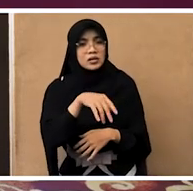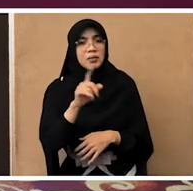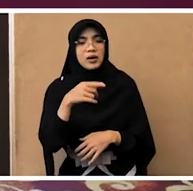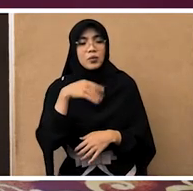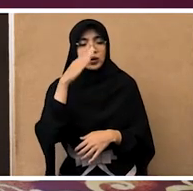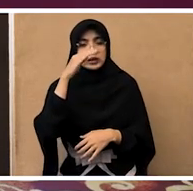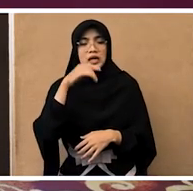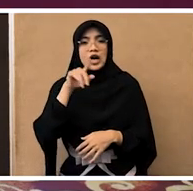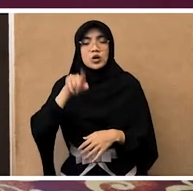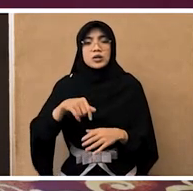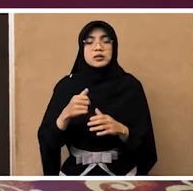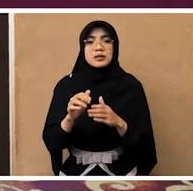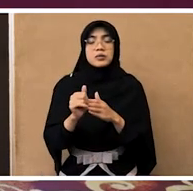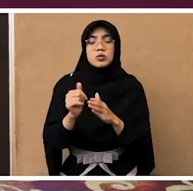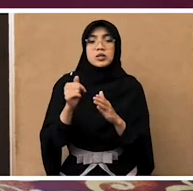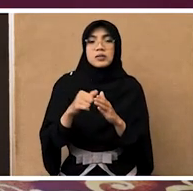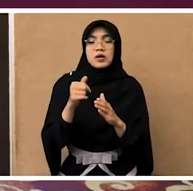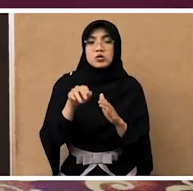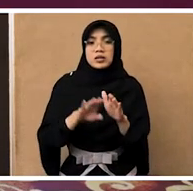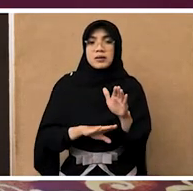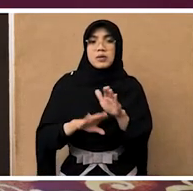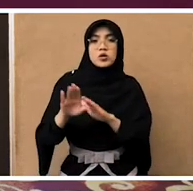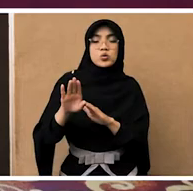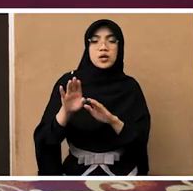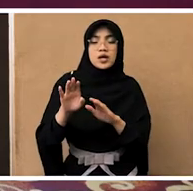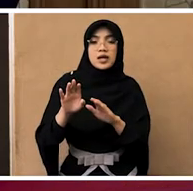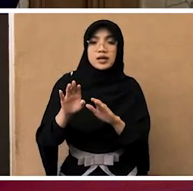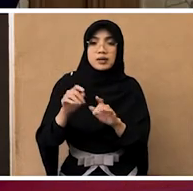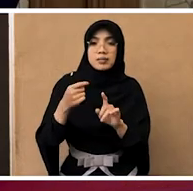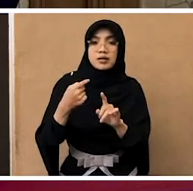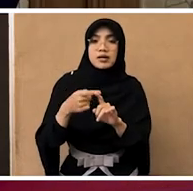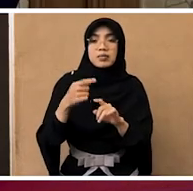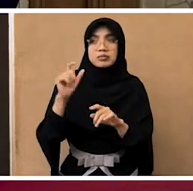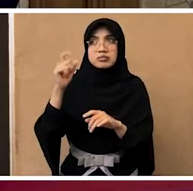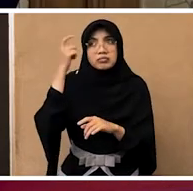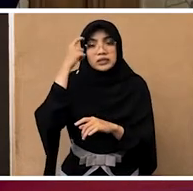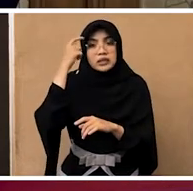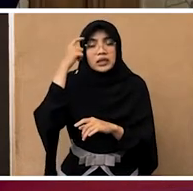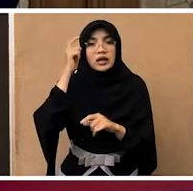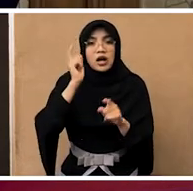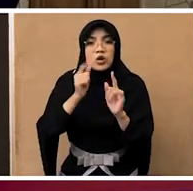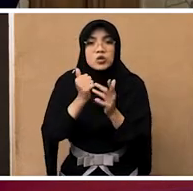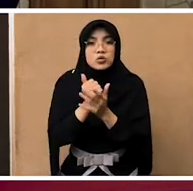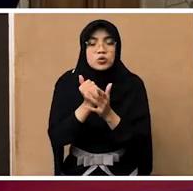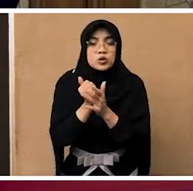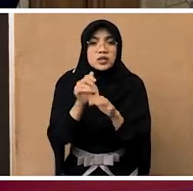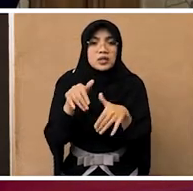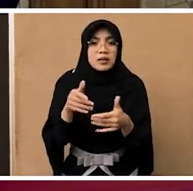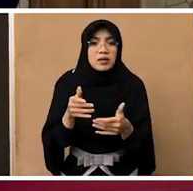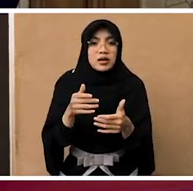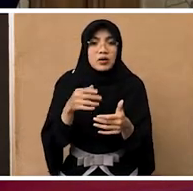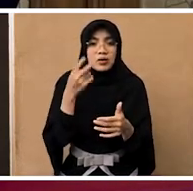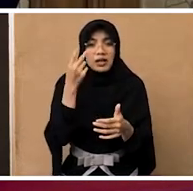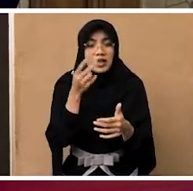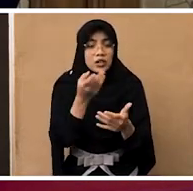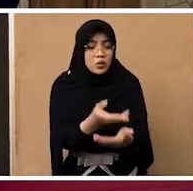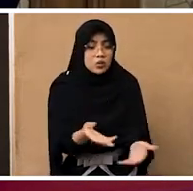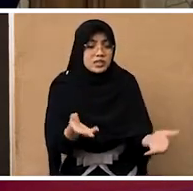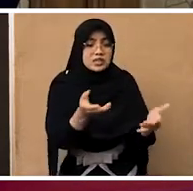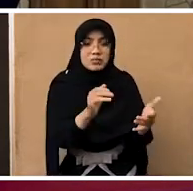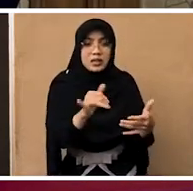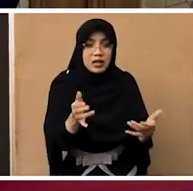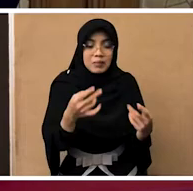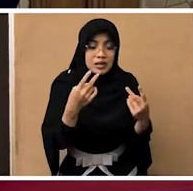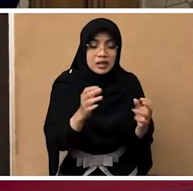seharusnya ini jadi kemajuan yang mewarnai mindset ya bahwa tanpa melihat kondisinya